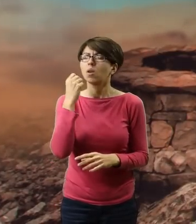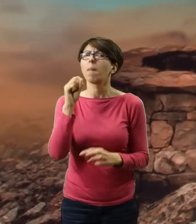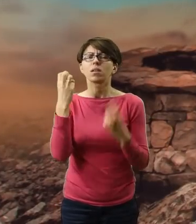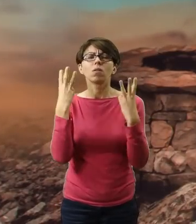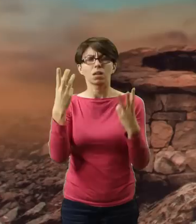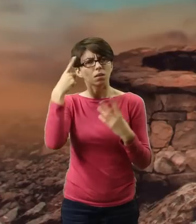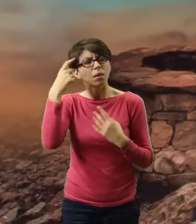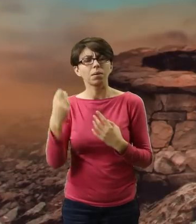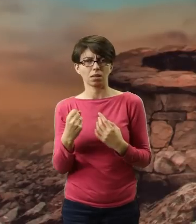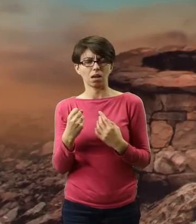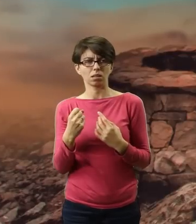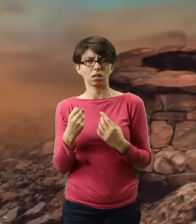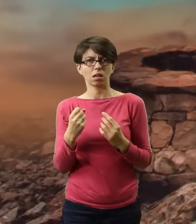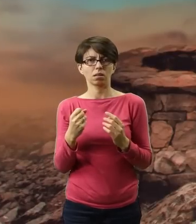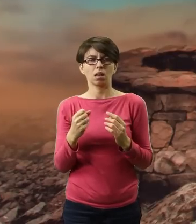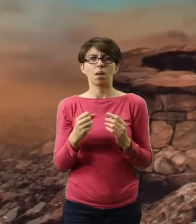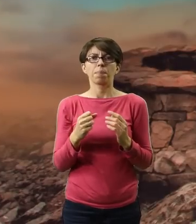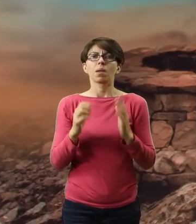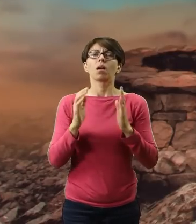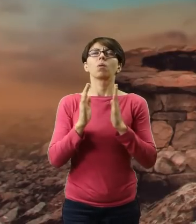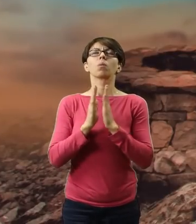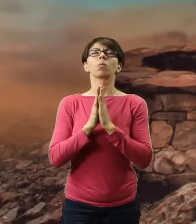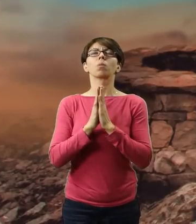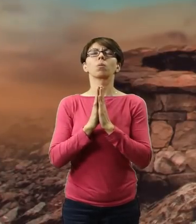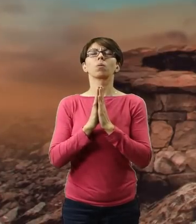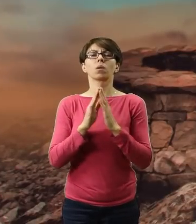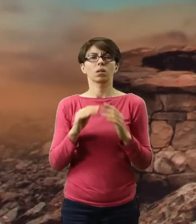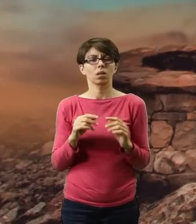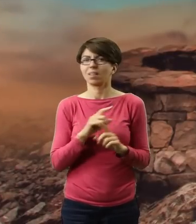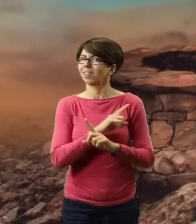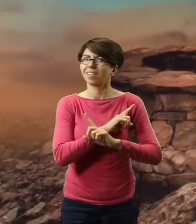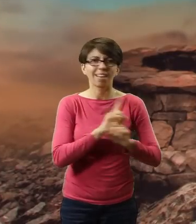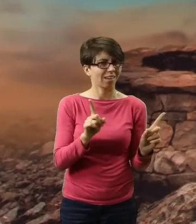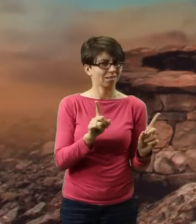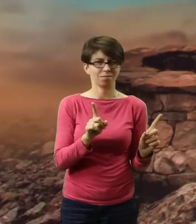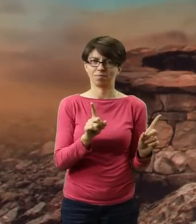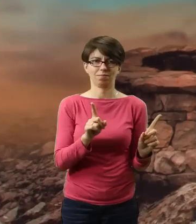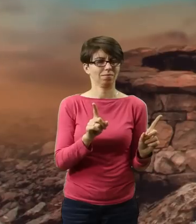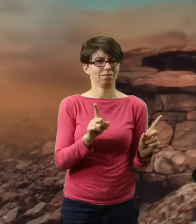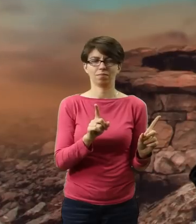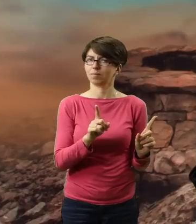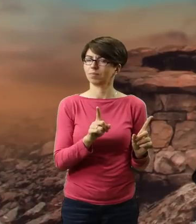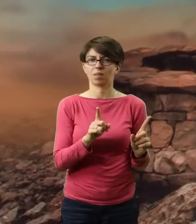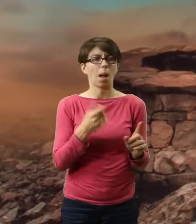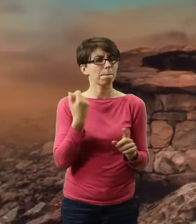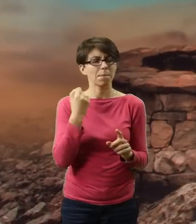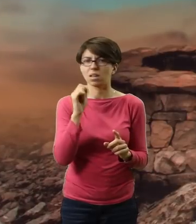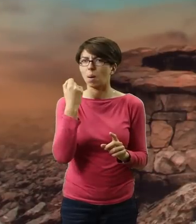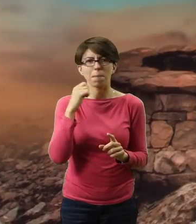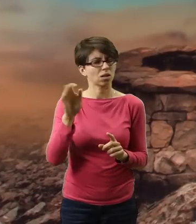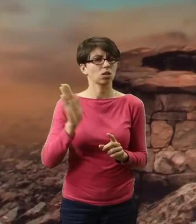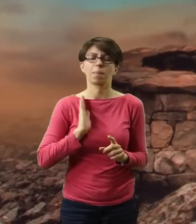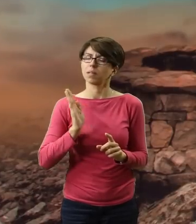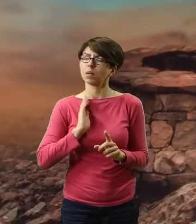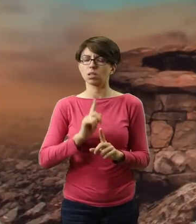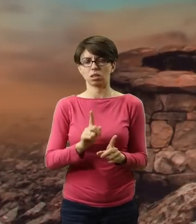promują w medytację chrześcijańską chcą mieszać jogę czy czy właśnie męty Wschodu jest